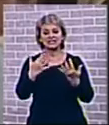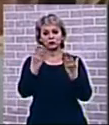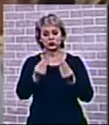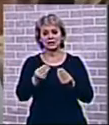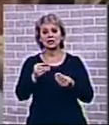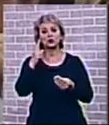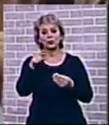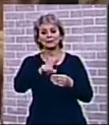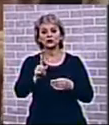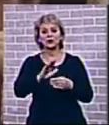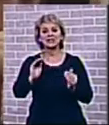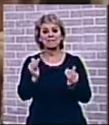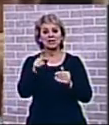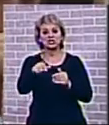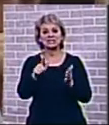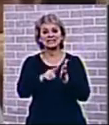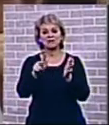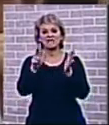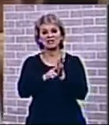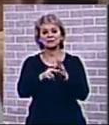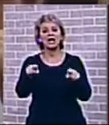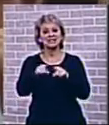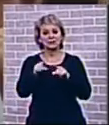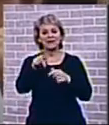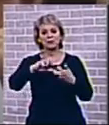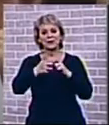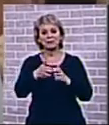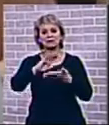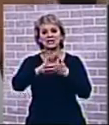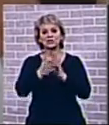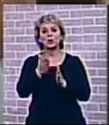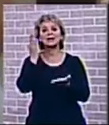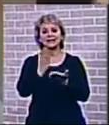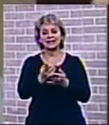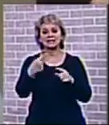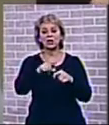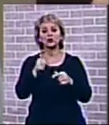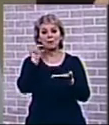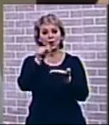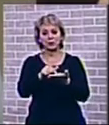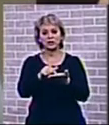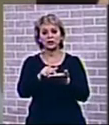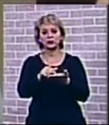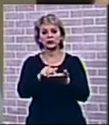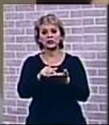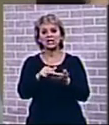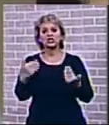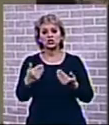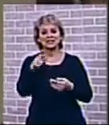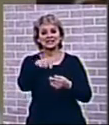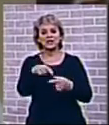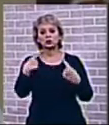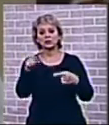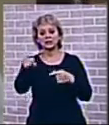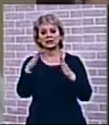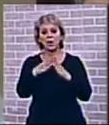сегодняшний день полагаем, что не меньше 7-8 типовых проблемных ситуаций есть, в которые попадают жители тех или